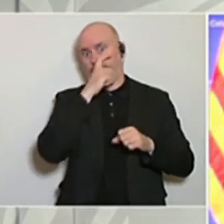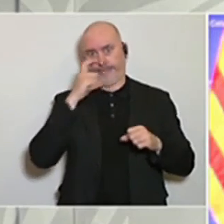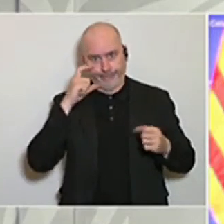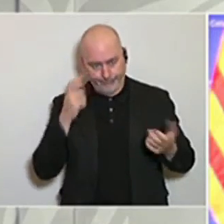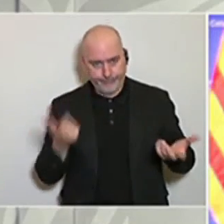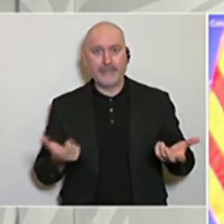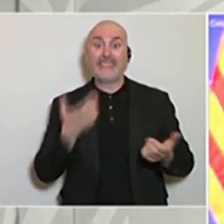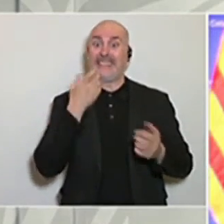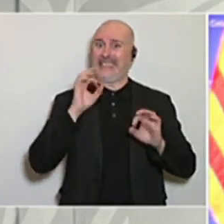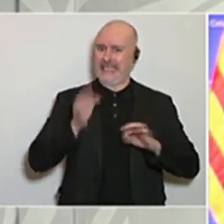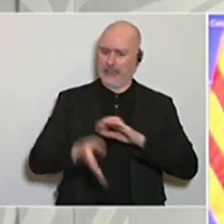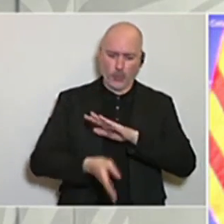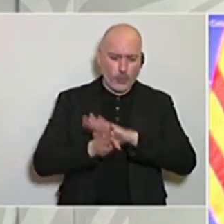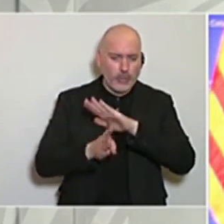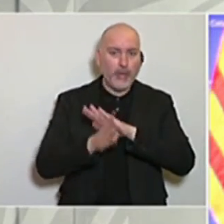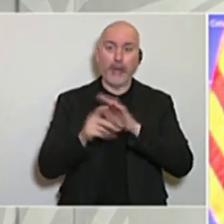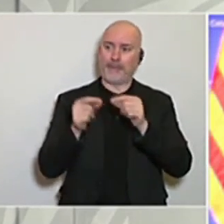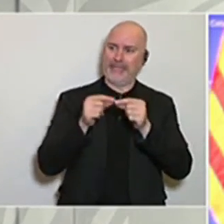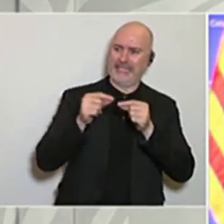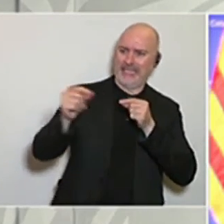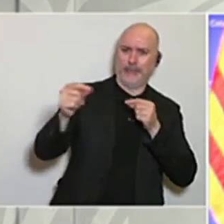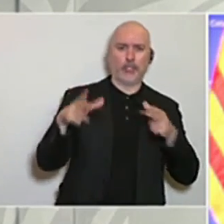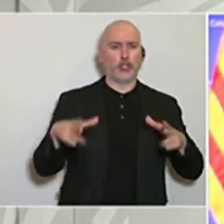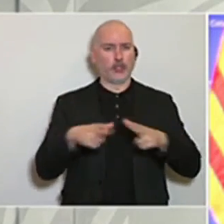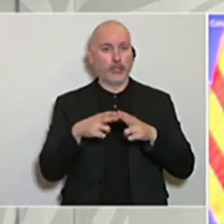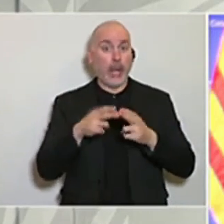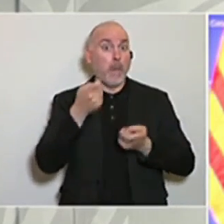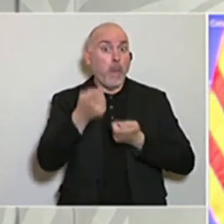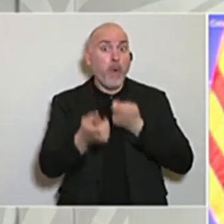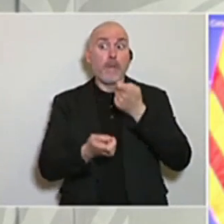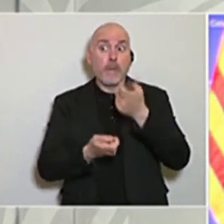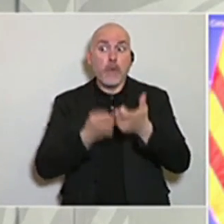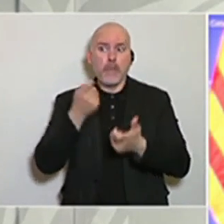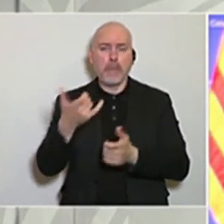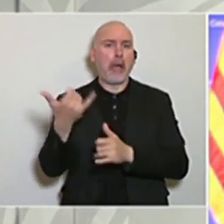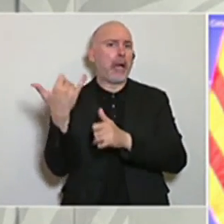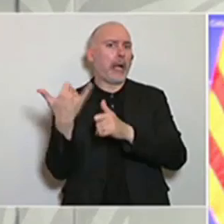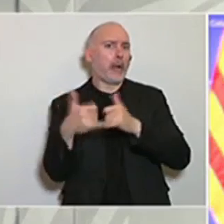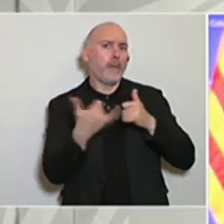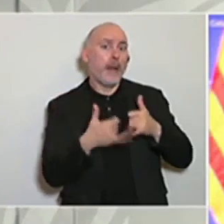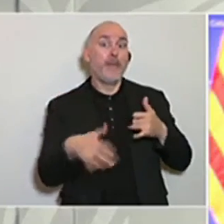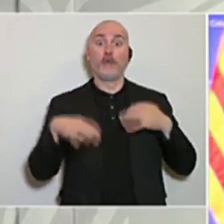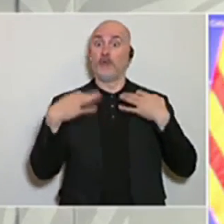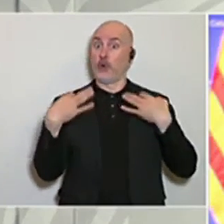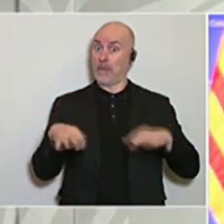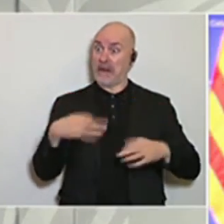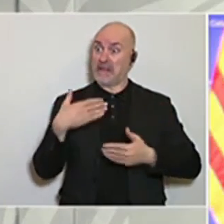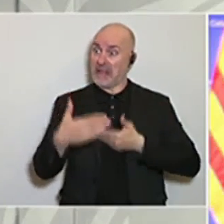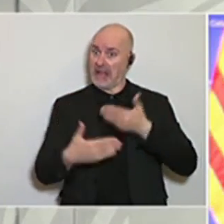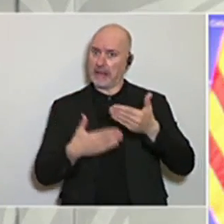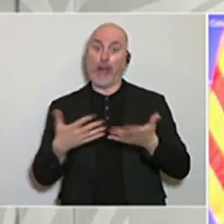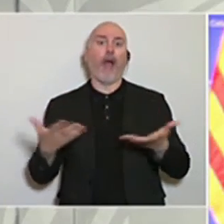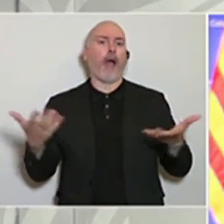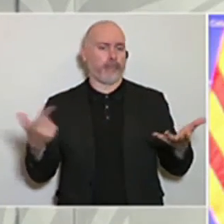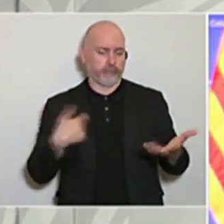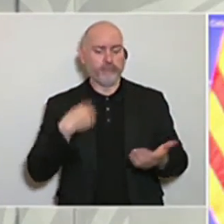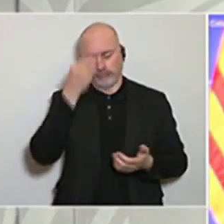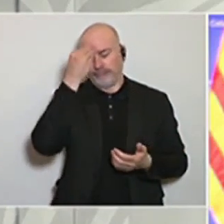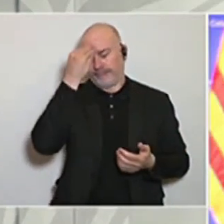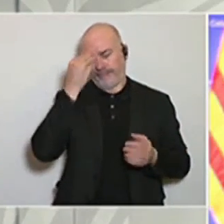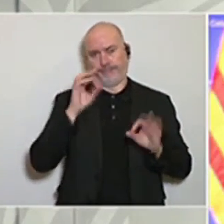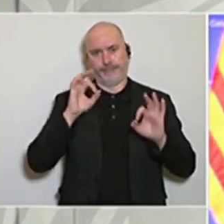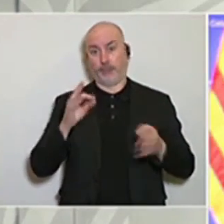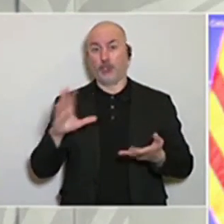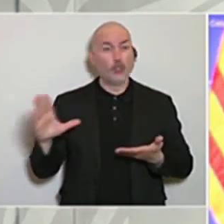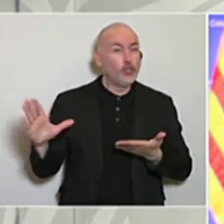mascaretes, si seguim amb aquest distanciament social, a mesura que a poc anem recuperant també la normalitat, nosaltres pensem que tot